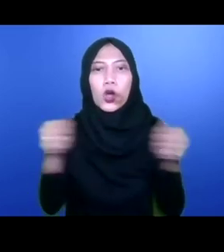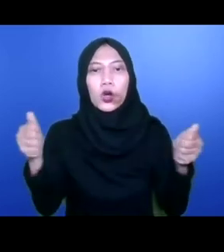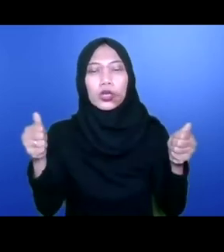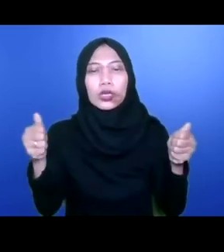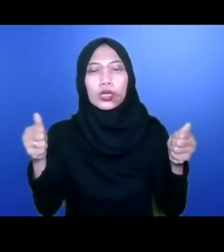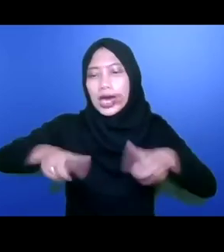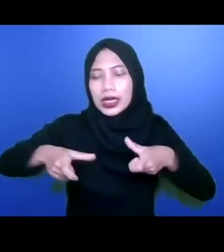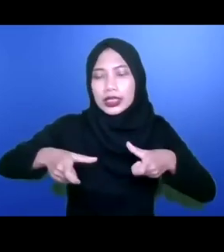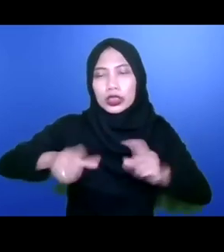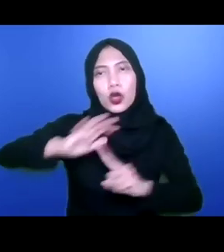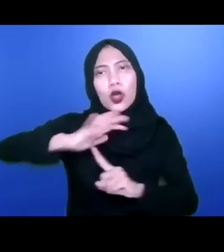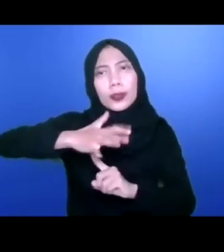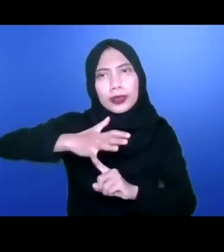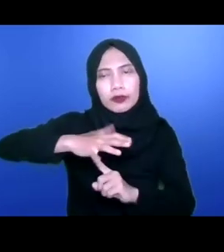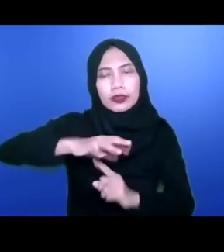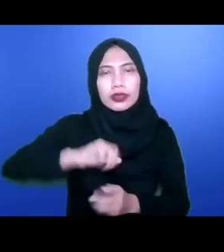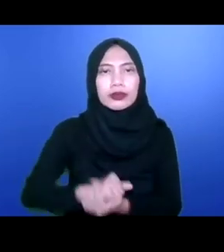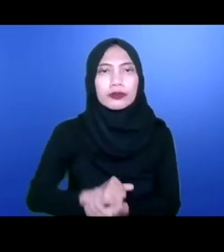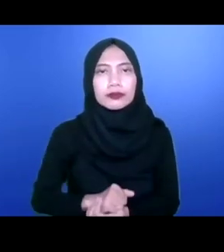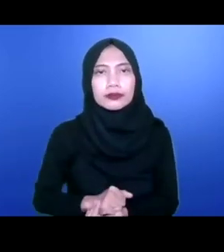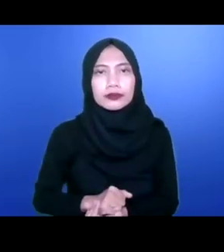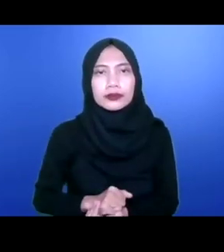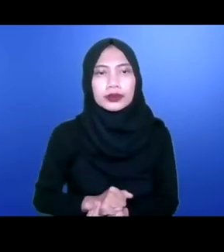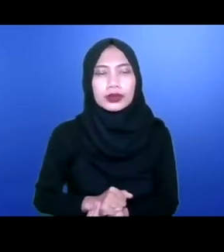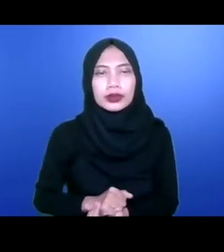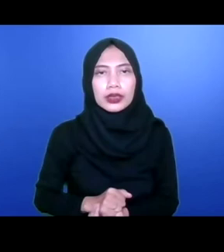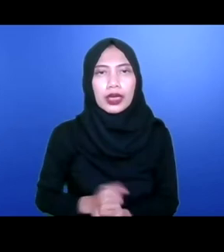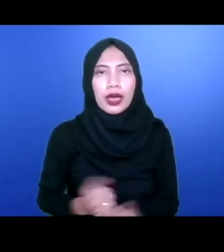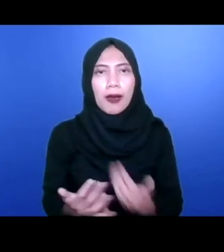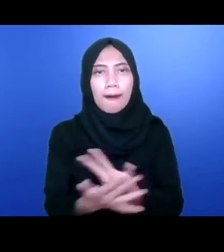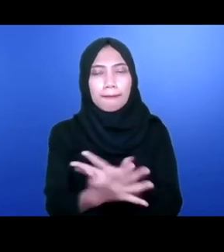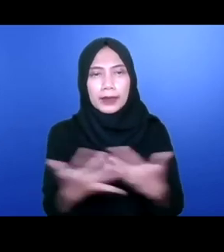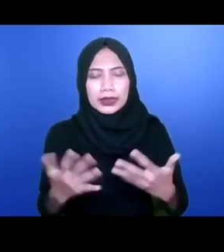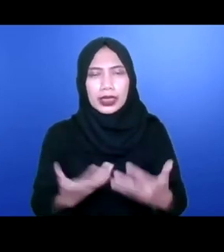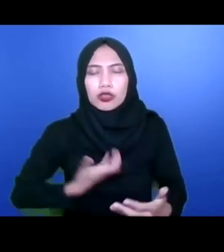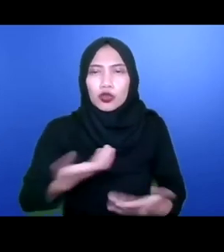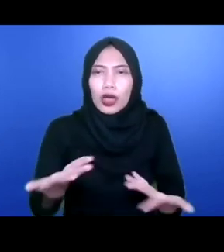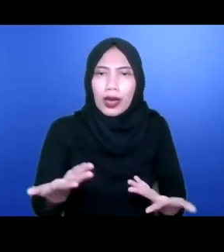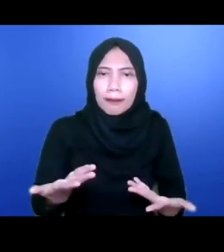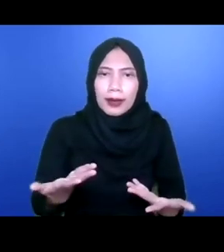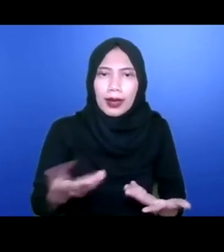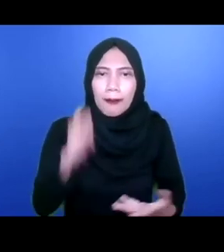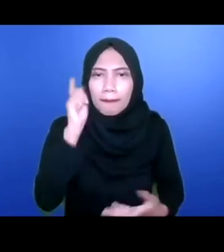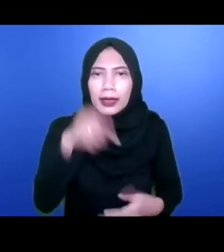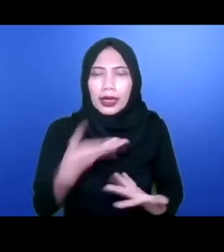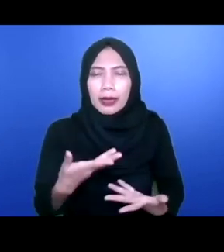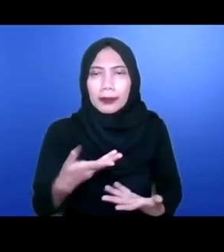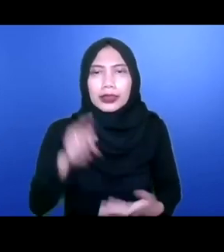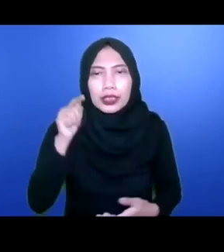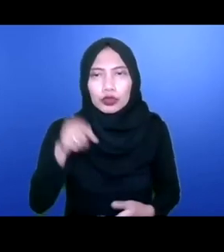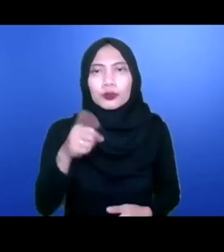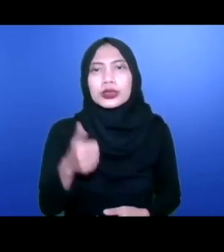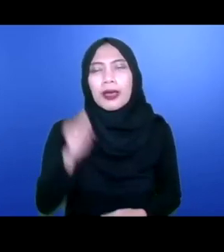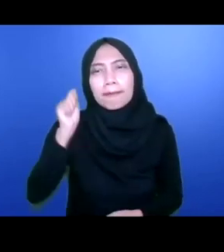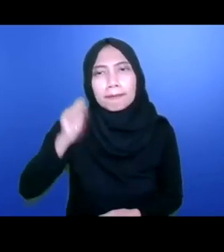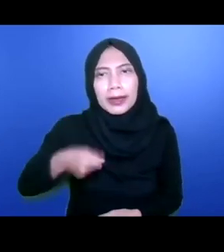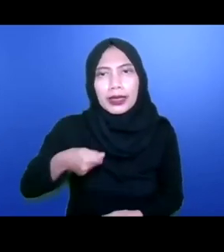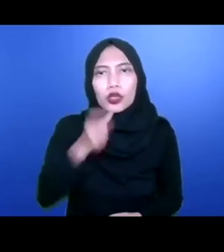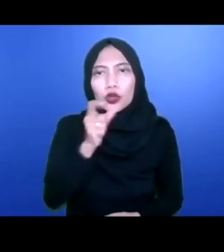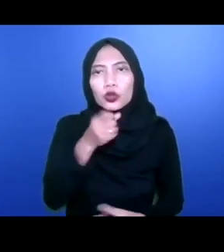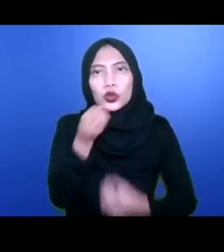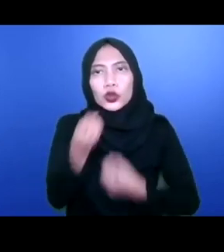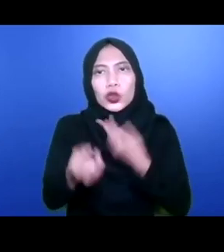radio lokal. Jadi apa yang disukai media oleh masyarakat itu gunain. Gunakan community base ada di situ. Yang kedua,